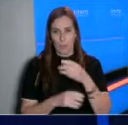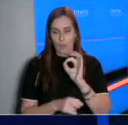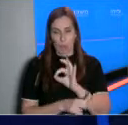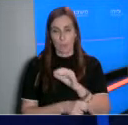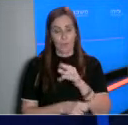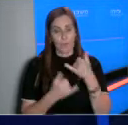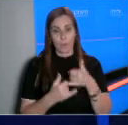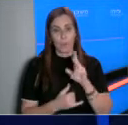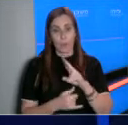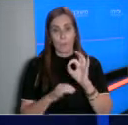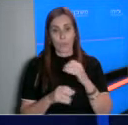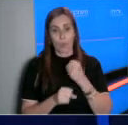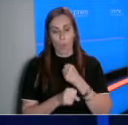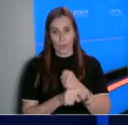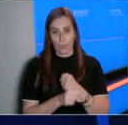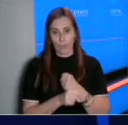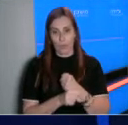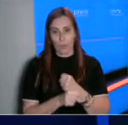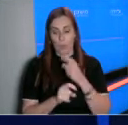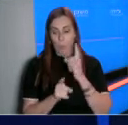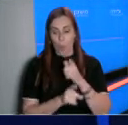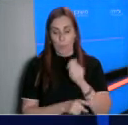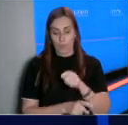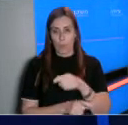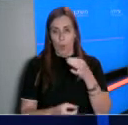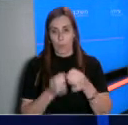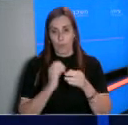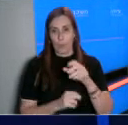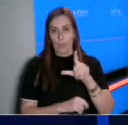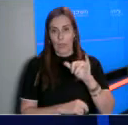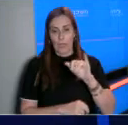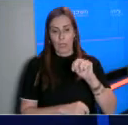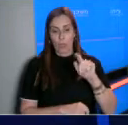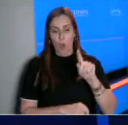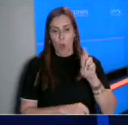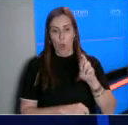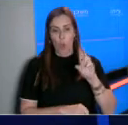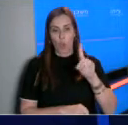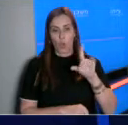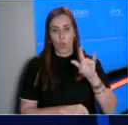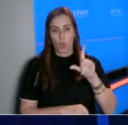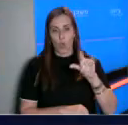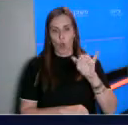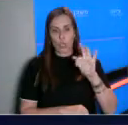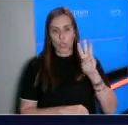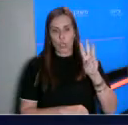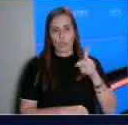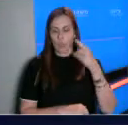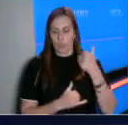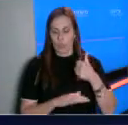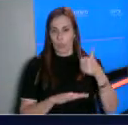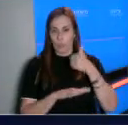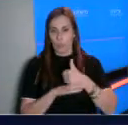עושים, וכיום מי שבעצם עובדת מול הכנסת, עורכת הדין לינור דויטש, שהיא בעצם עומדת בראש המיזם